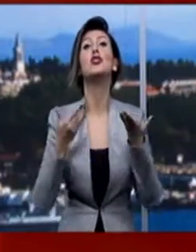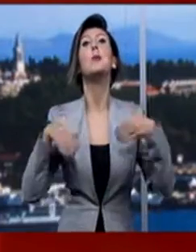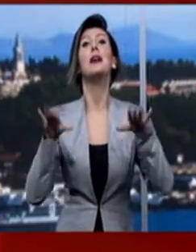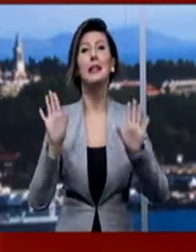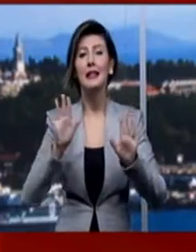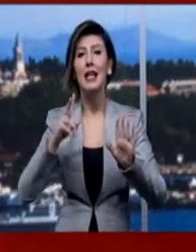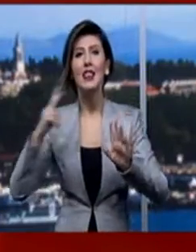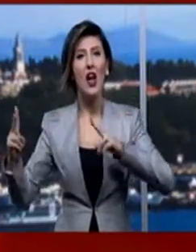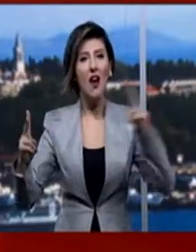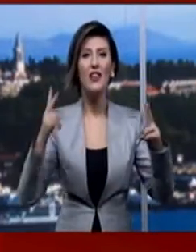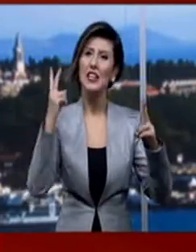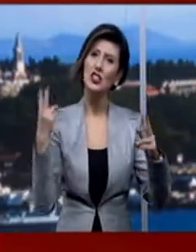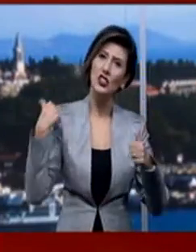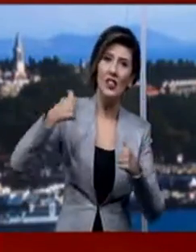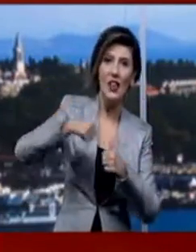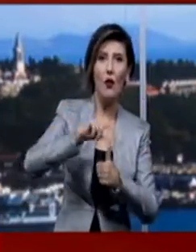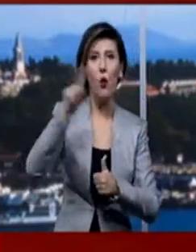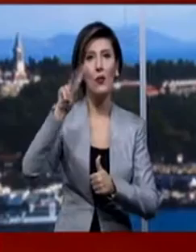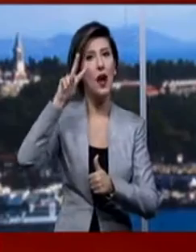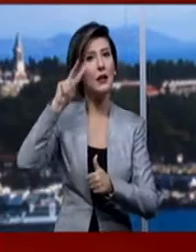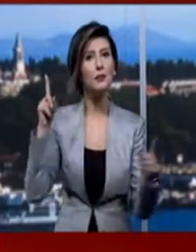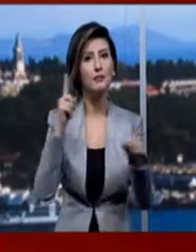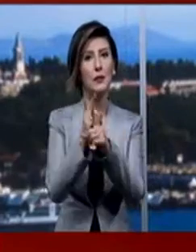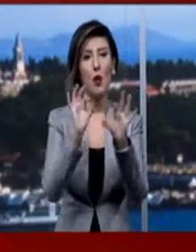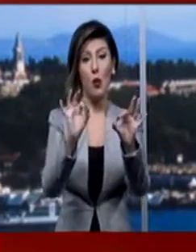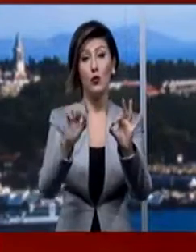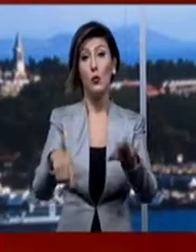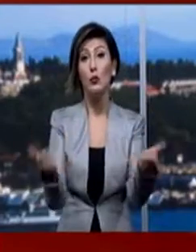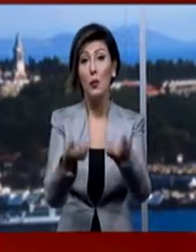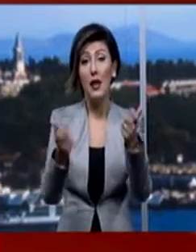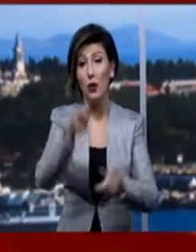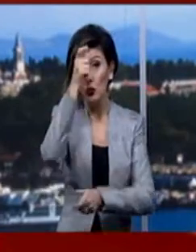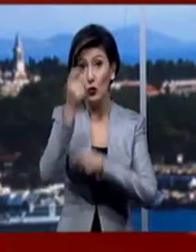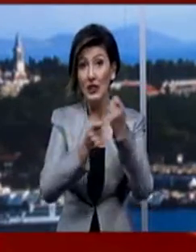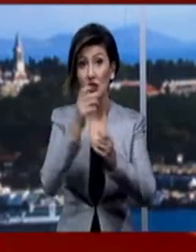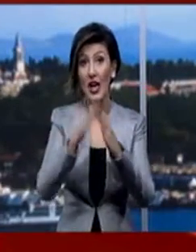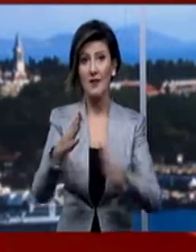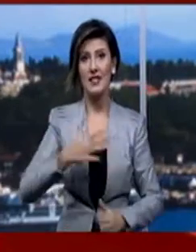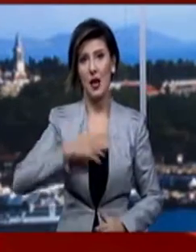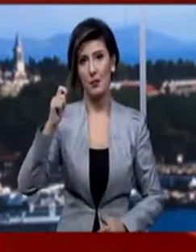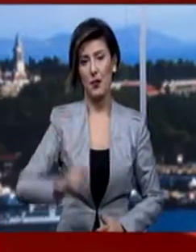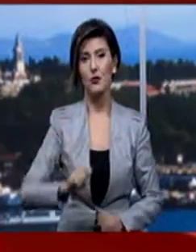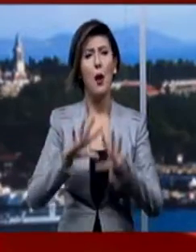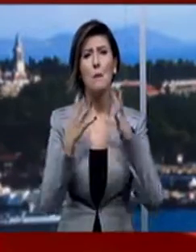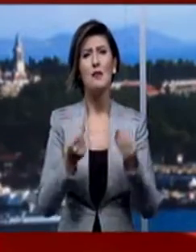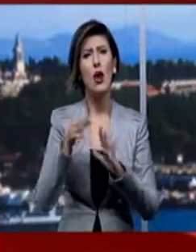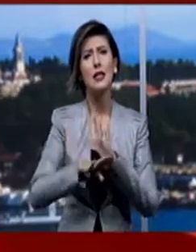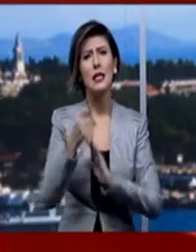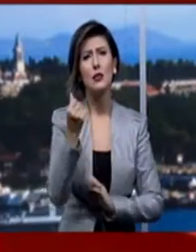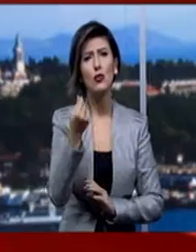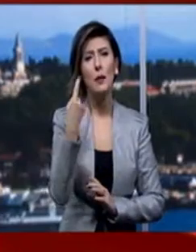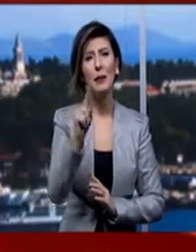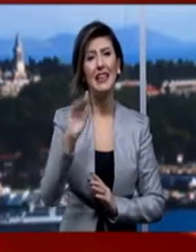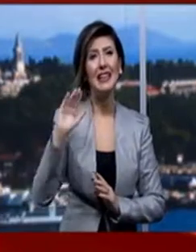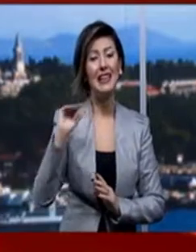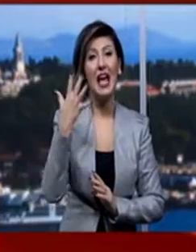çıkmazken taraflar ikinci kez 10 Aralık'ta bir araya gelecek. Bu toplantıya Türk İş ev sahipliği yapacak. Mevcut asgari ücret